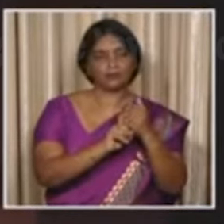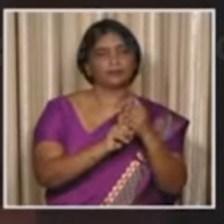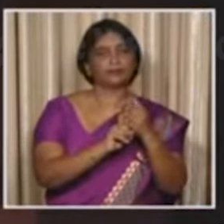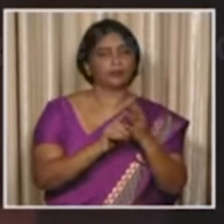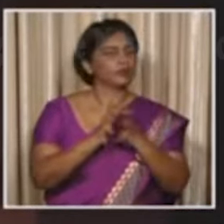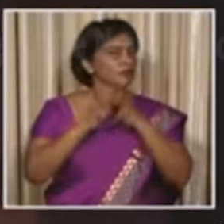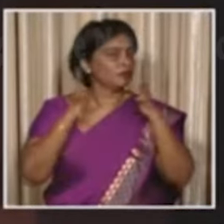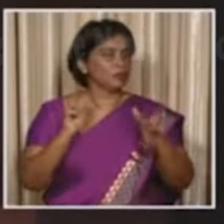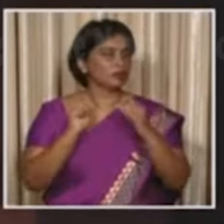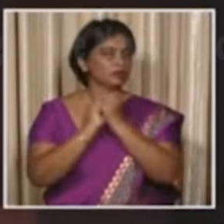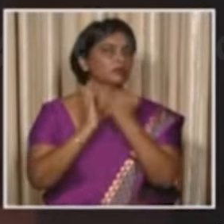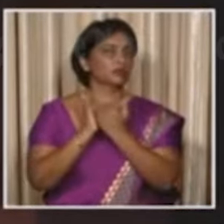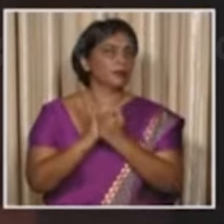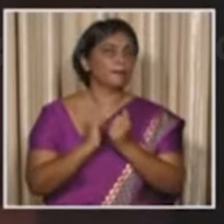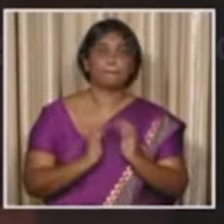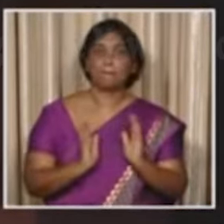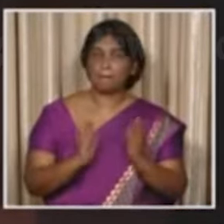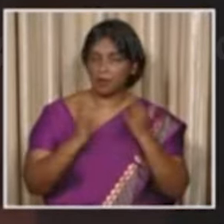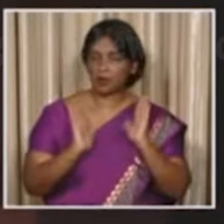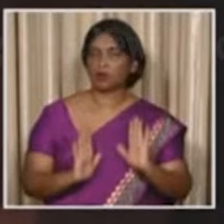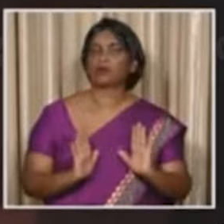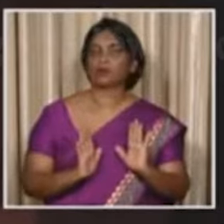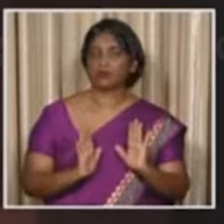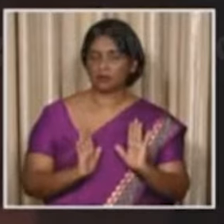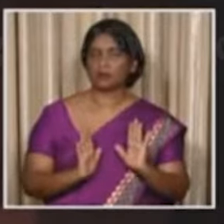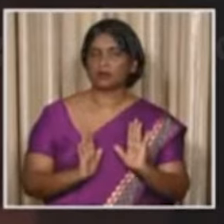දැවැන්ත වැඩසටහනක් ක්‍රියාත්මක වෙන්නට ඕන.